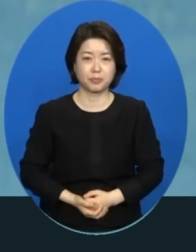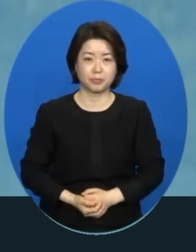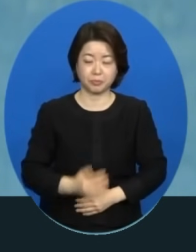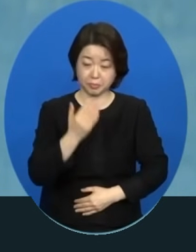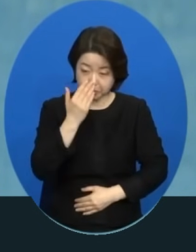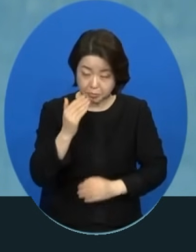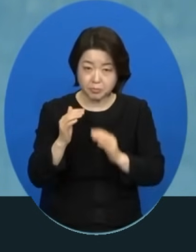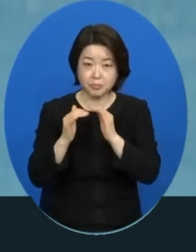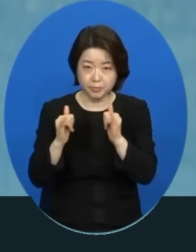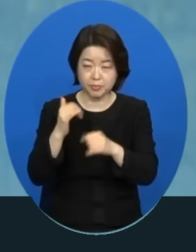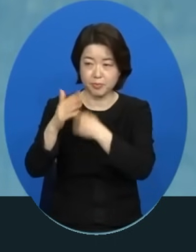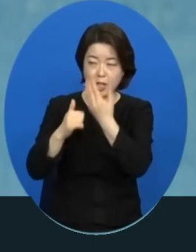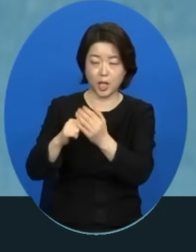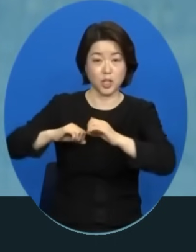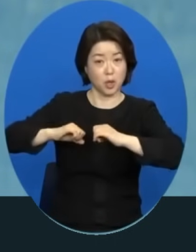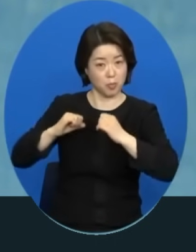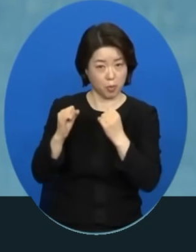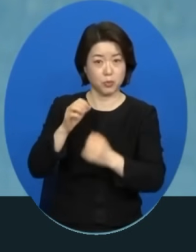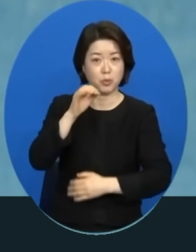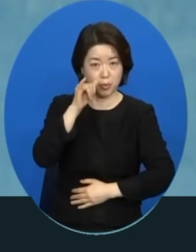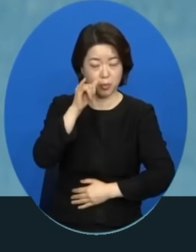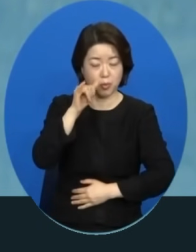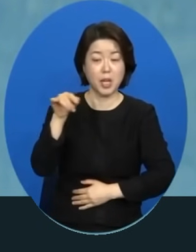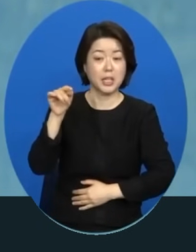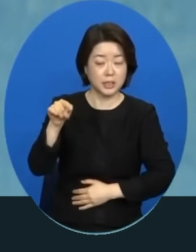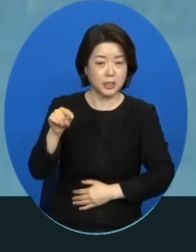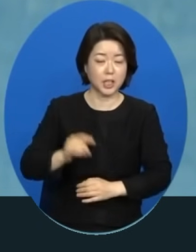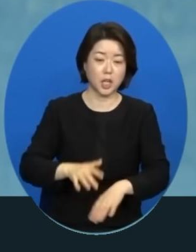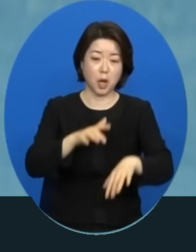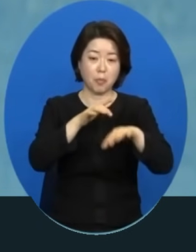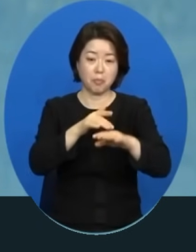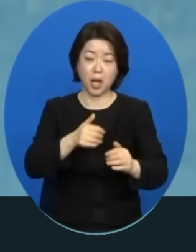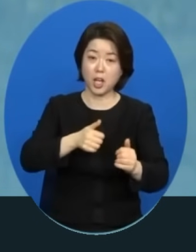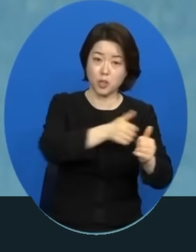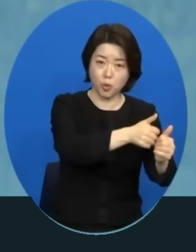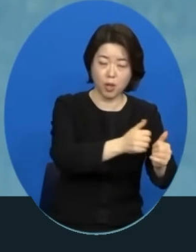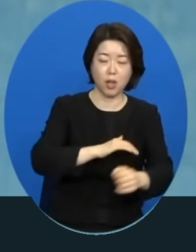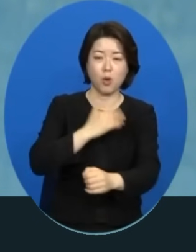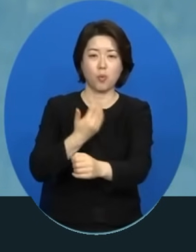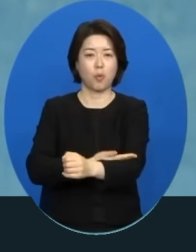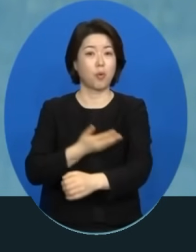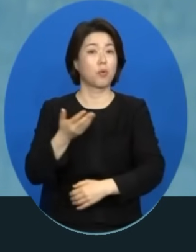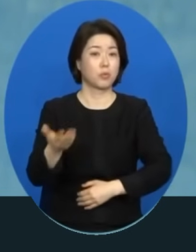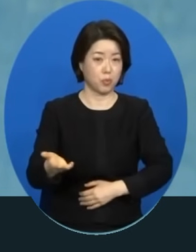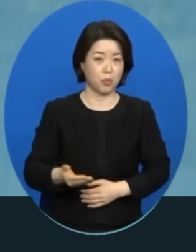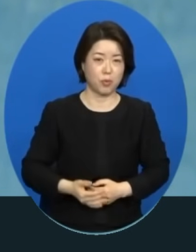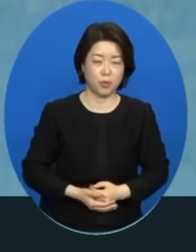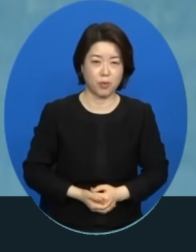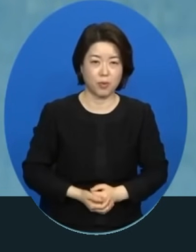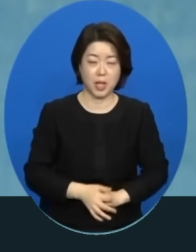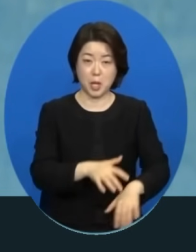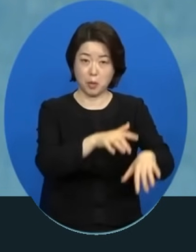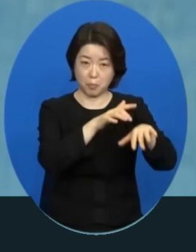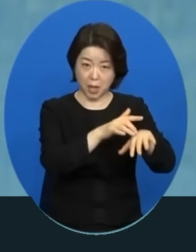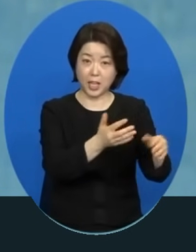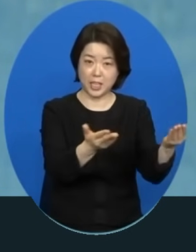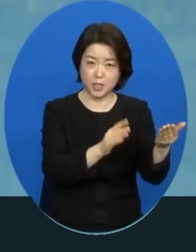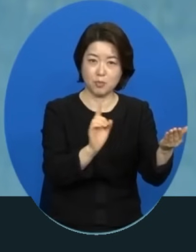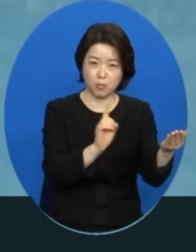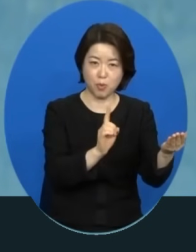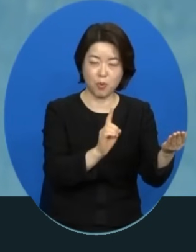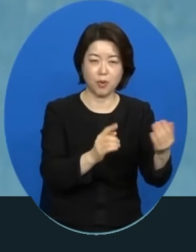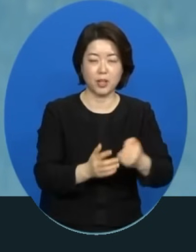겸손한 자가 하나님께 복종하고 또한 그 자는 마귀를 대적할 권세를 주어지게 된다는 거예요. 이 마귀가요 하는 일이